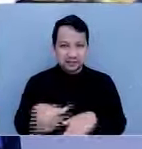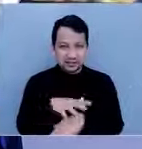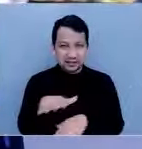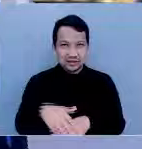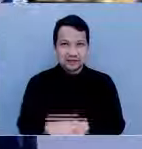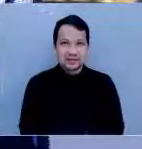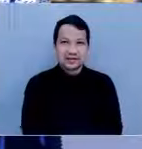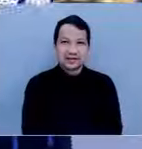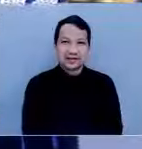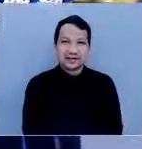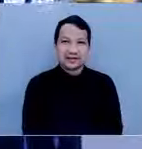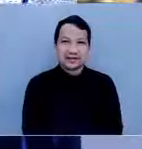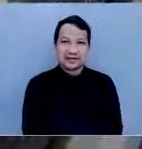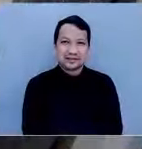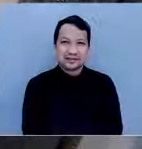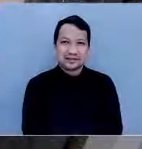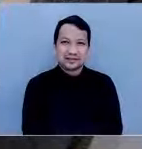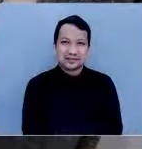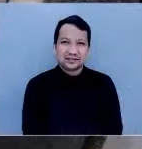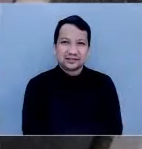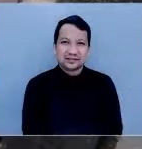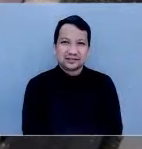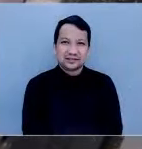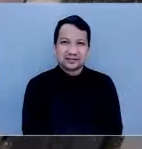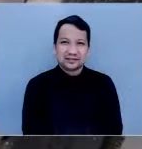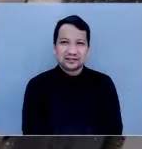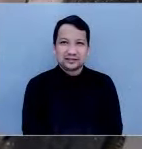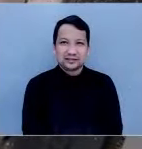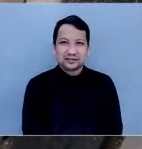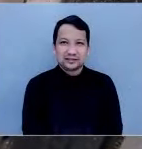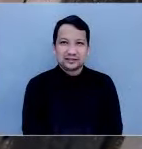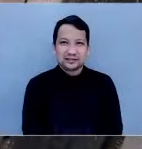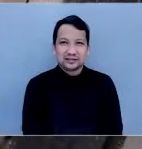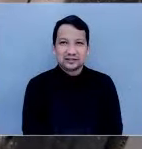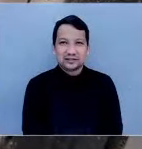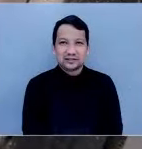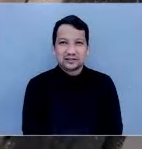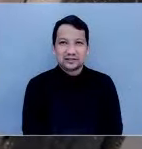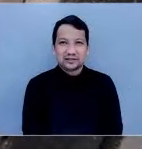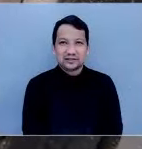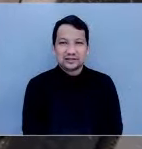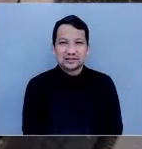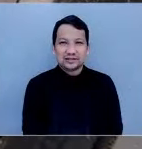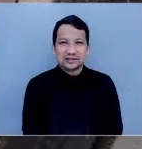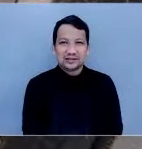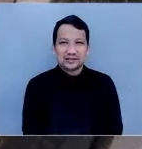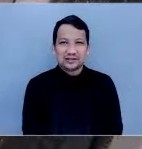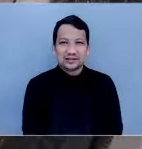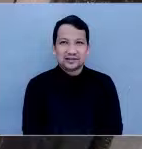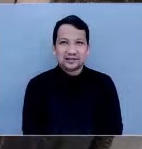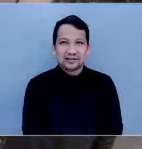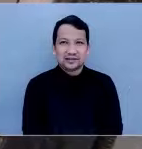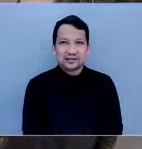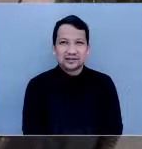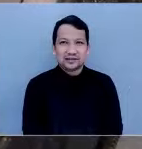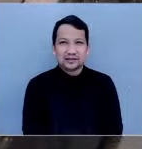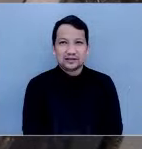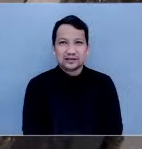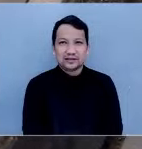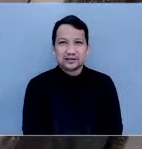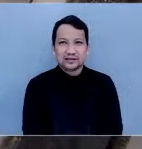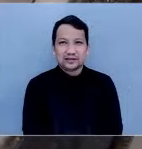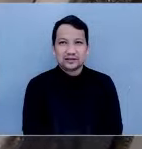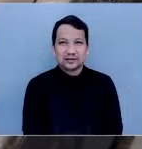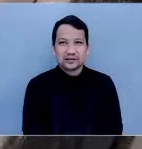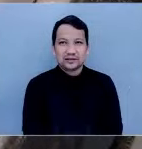Fire natin. Masayang music. Good morning, kapatid. DJ. Ayan na. Game.